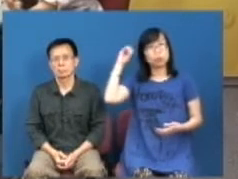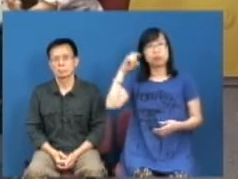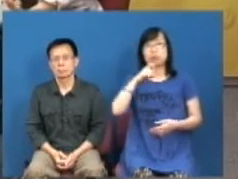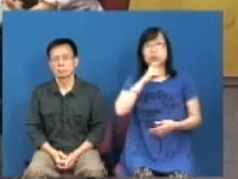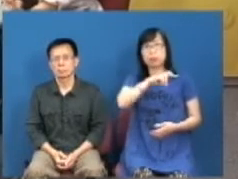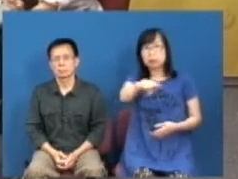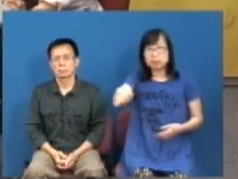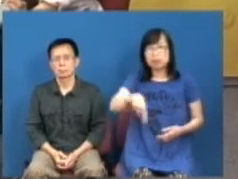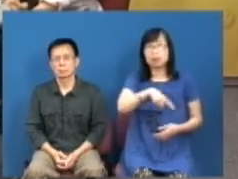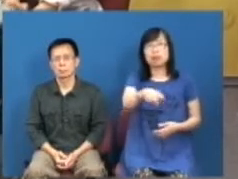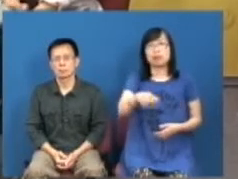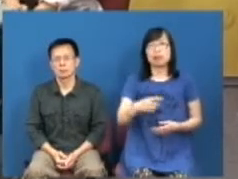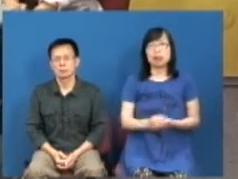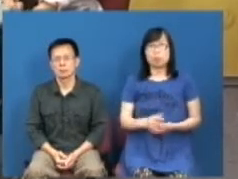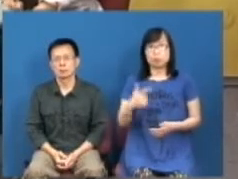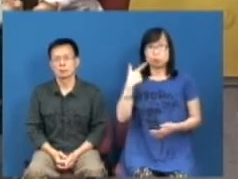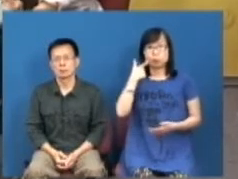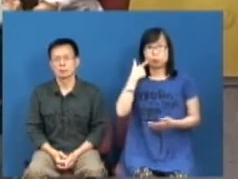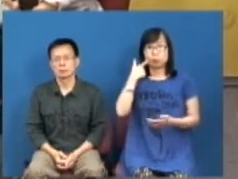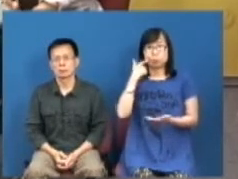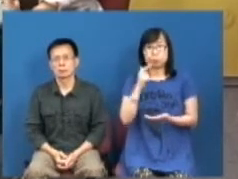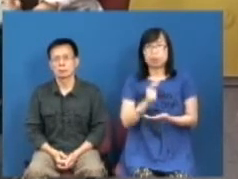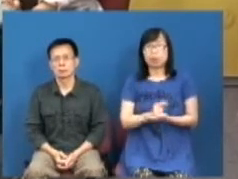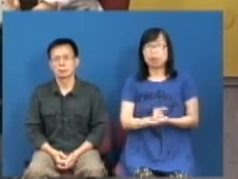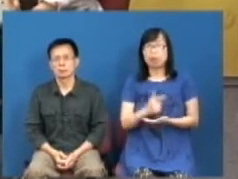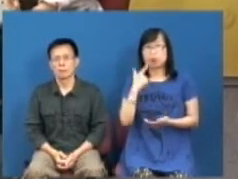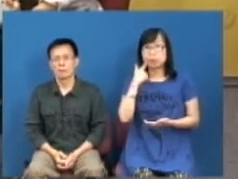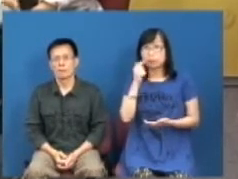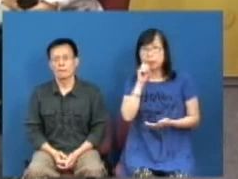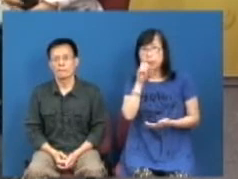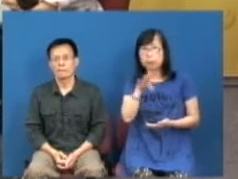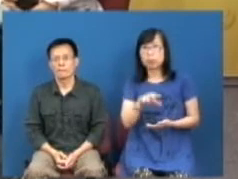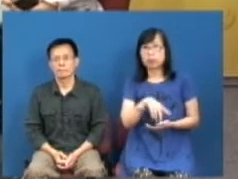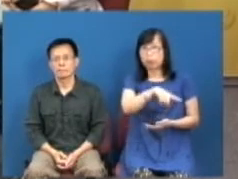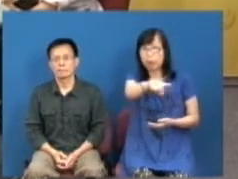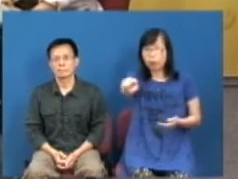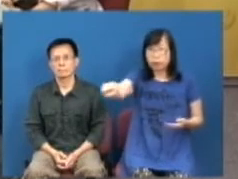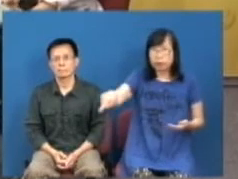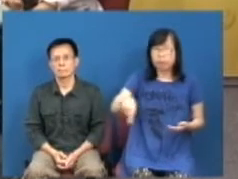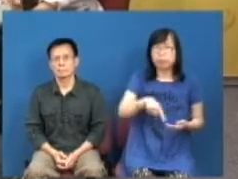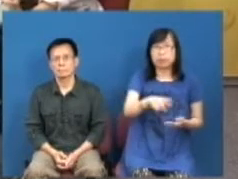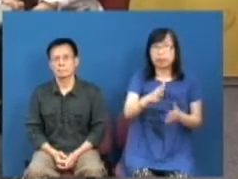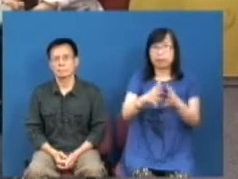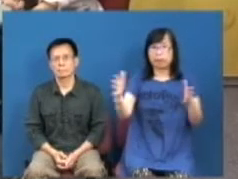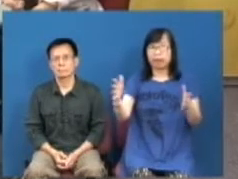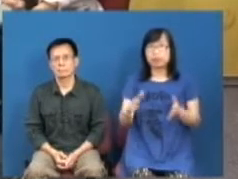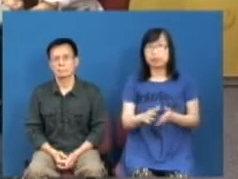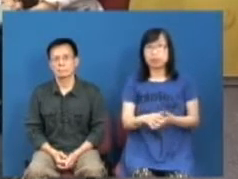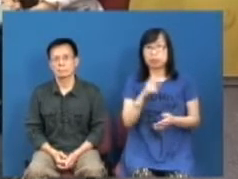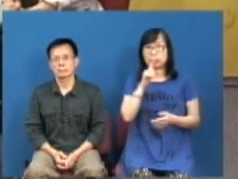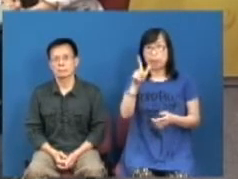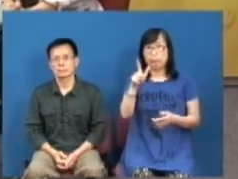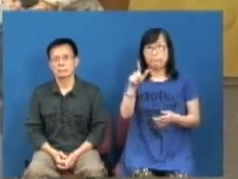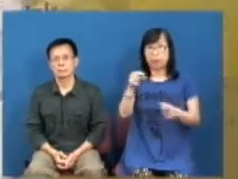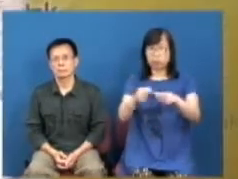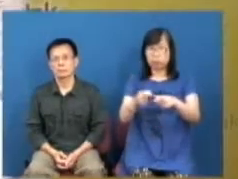我都想講其實。如果嚴格嚟講，講我哋有一塊好大嘅地嗱，除咗我哋嚟緊有近住將軍澳南有個8公頃嘅土